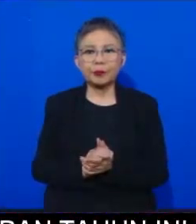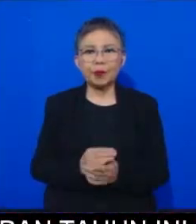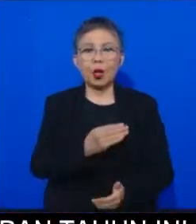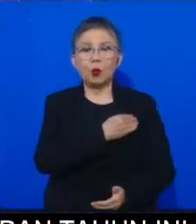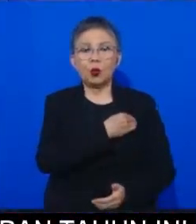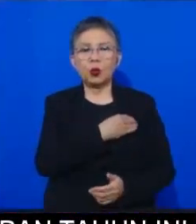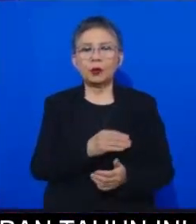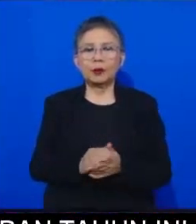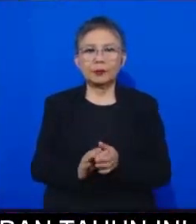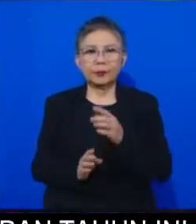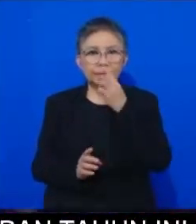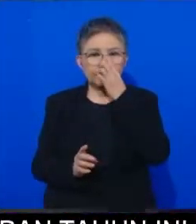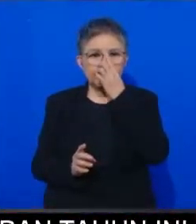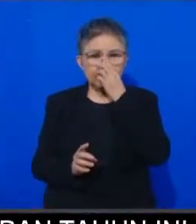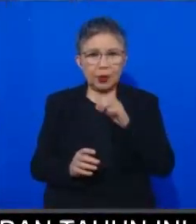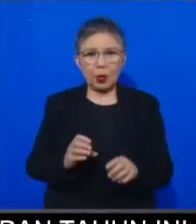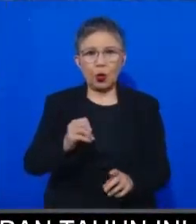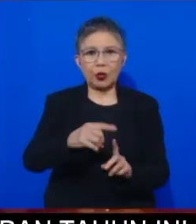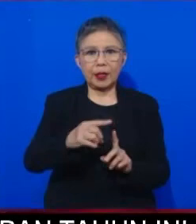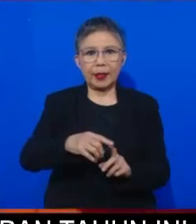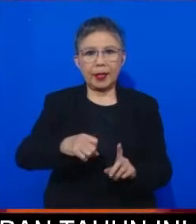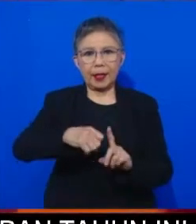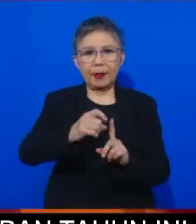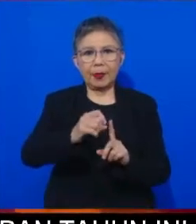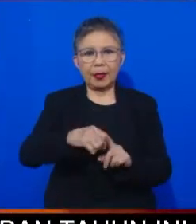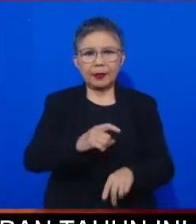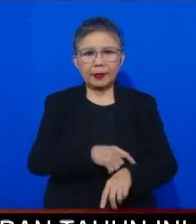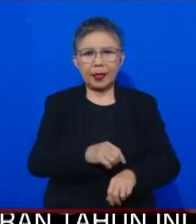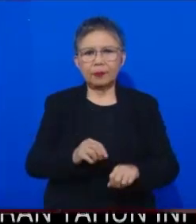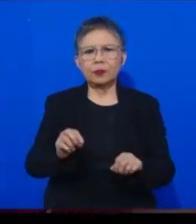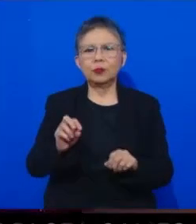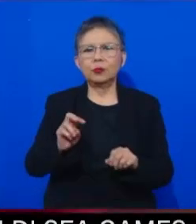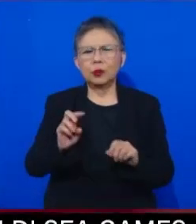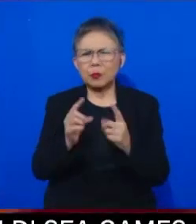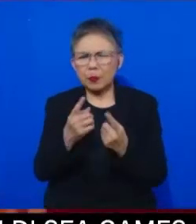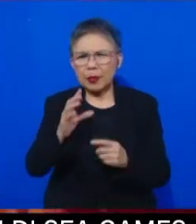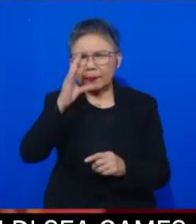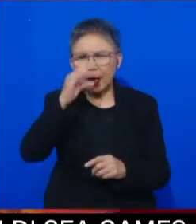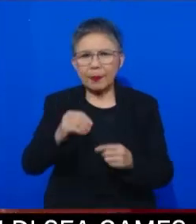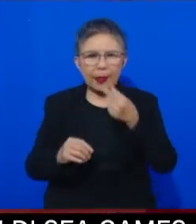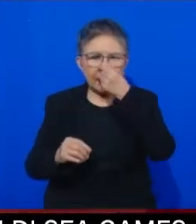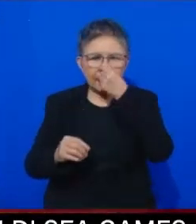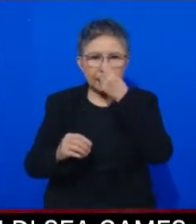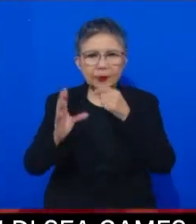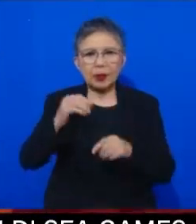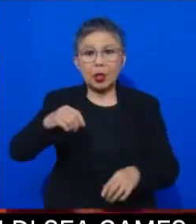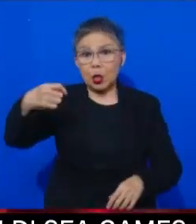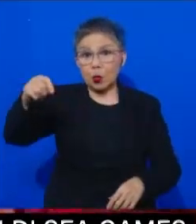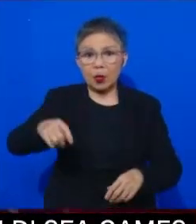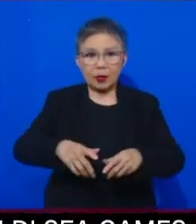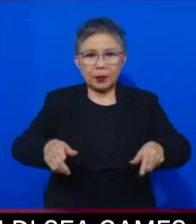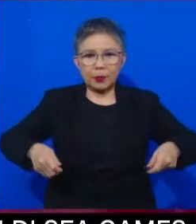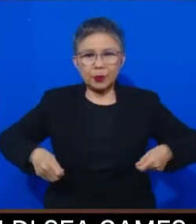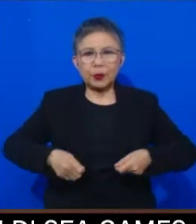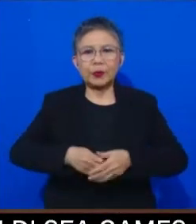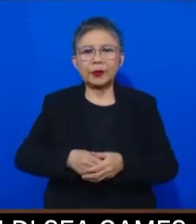Bupati Meranti Muhammad Adil terjaring OTT KPK sekitar pukul 23 Kamis malam. Sejumlah ruangan di kantor pemerintah